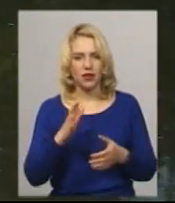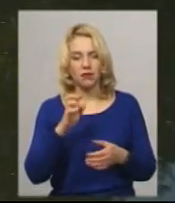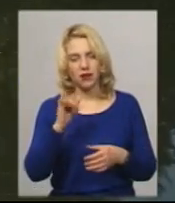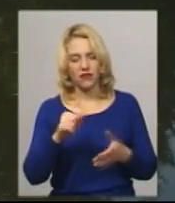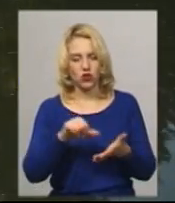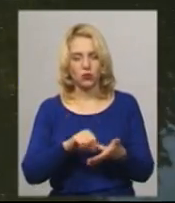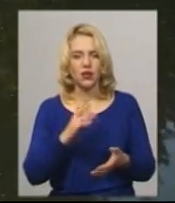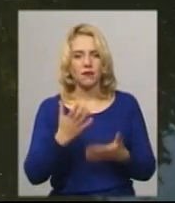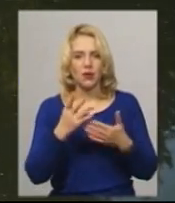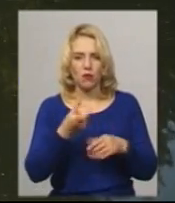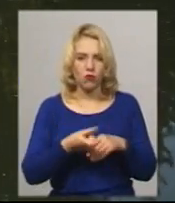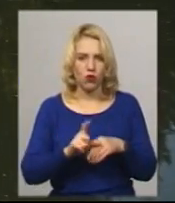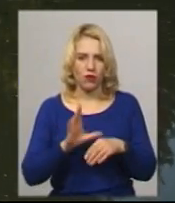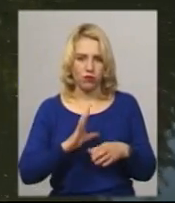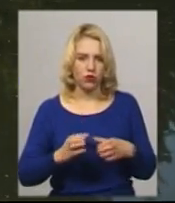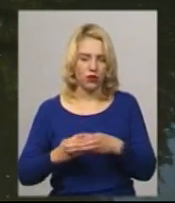більш організованою.